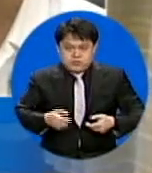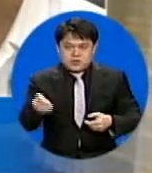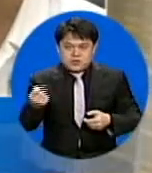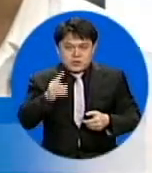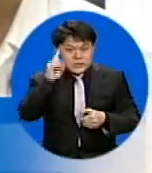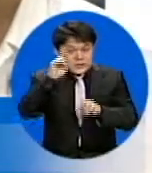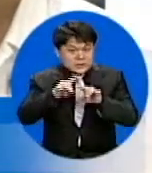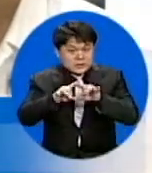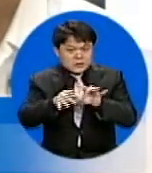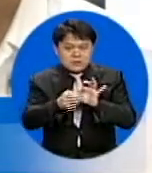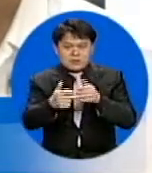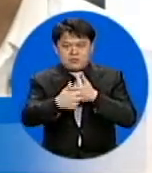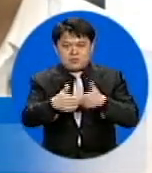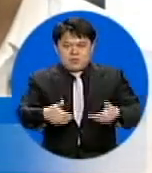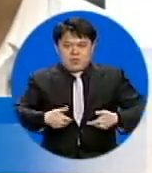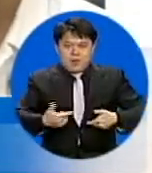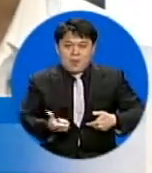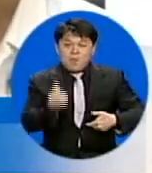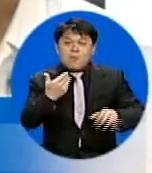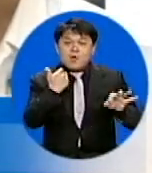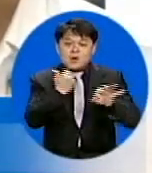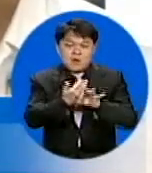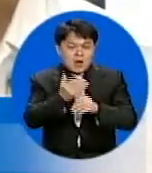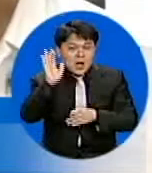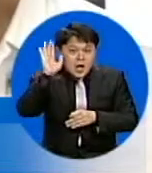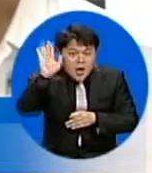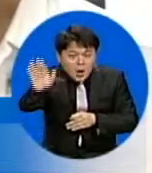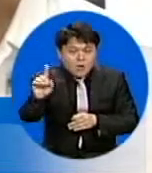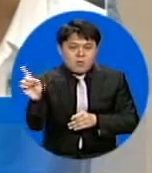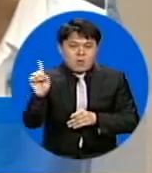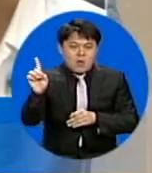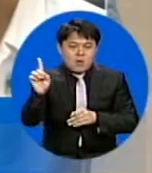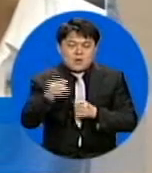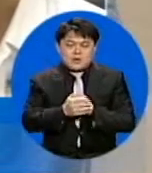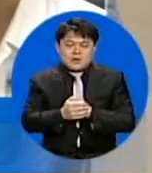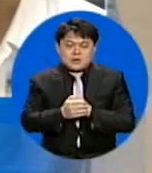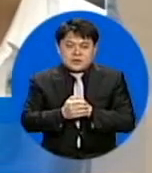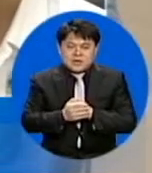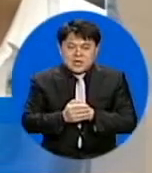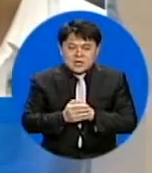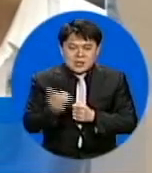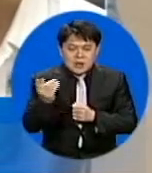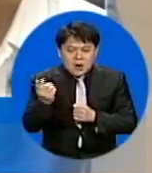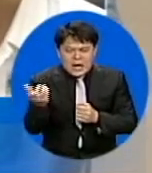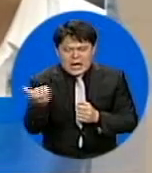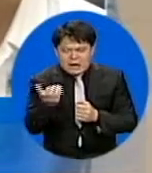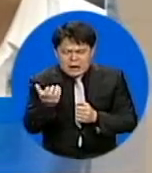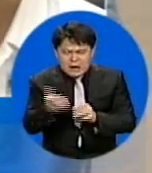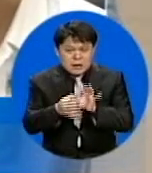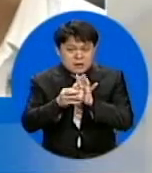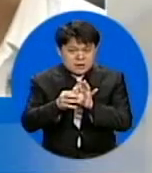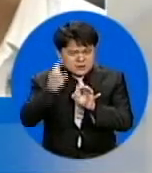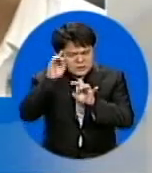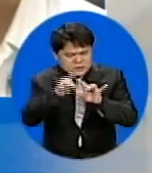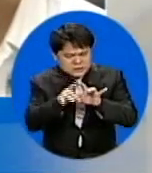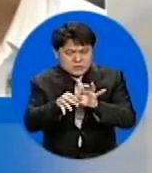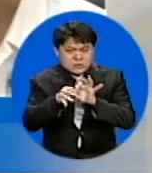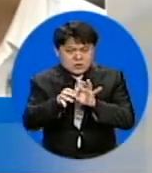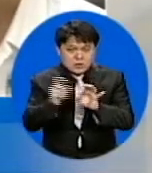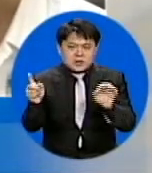하셔야 됩니다. 신경치료를 빨리 하시면 하실수록 그 앞으로 생길 수 있는 대상포진은 신경통의